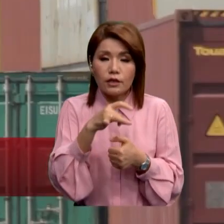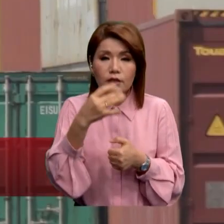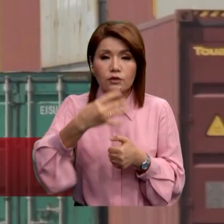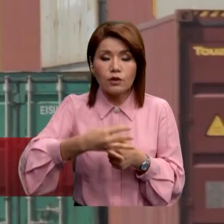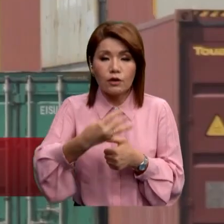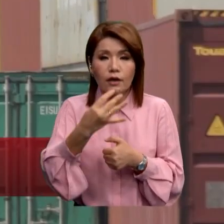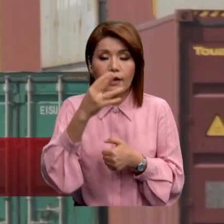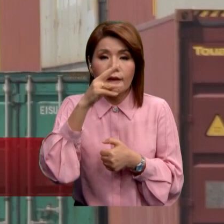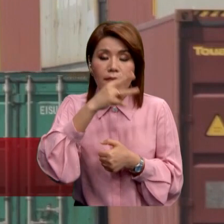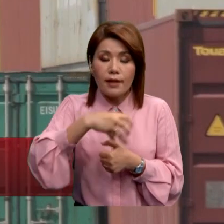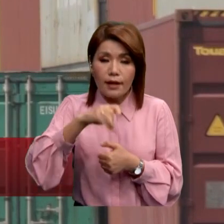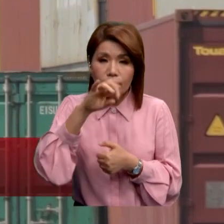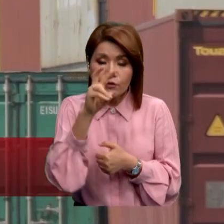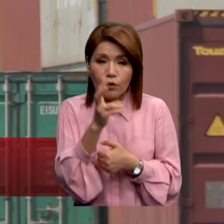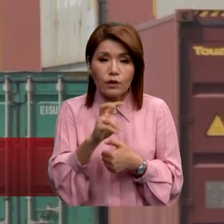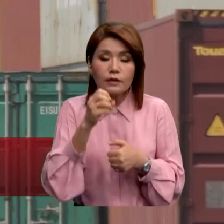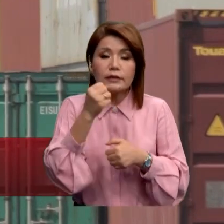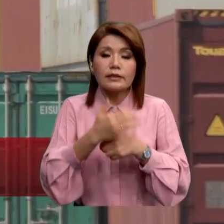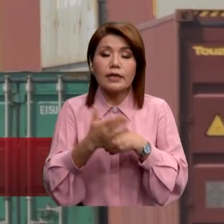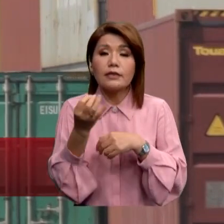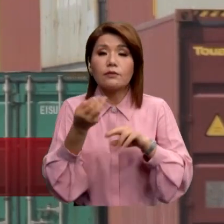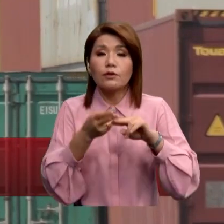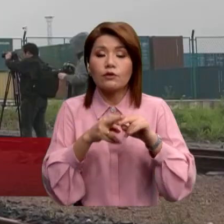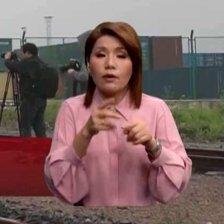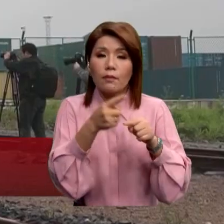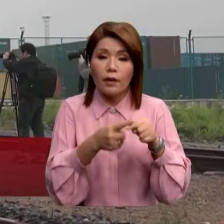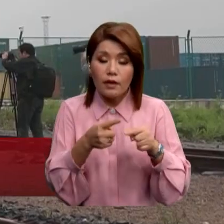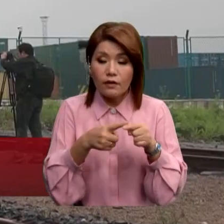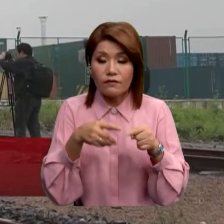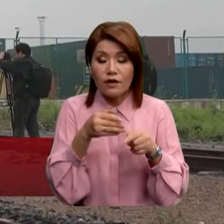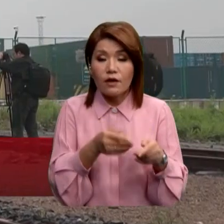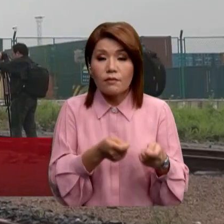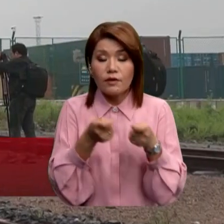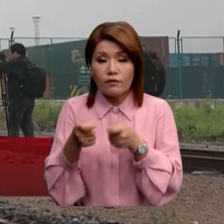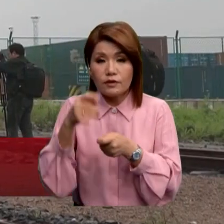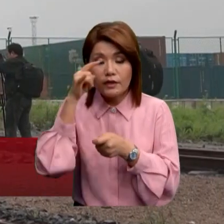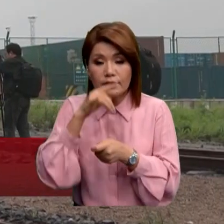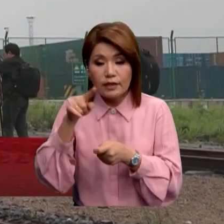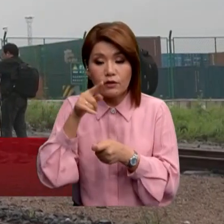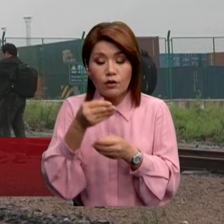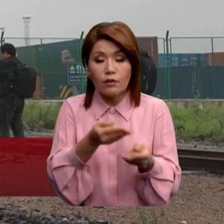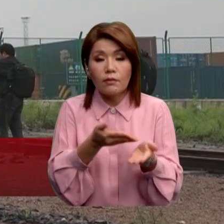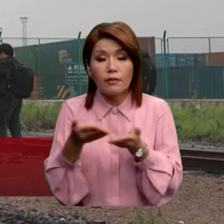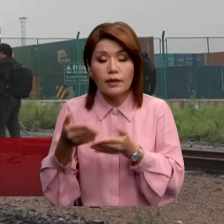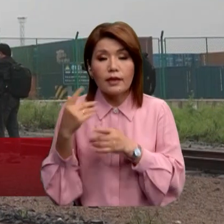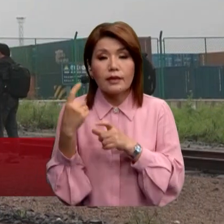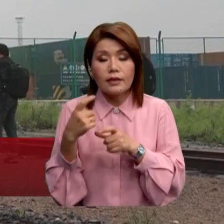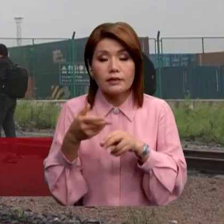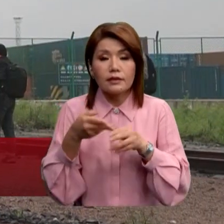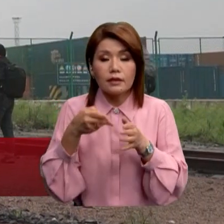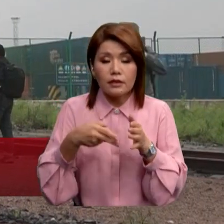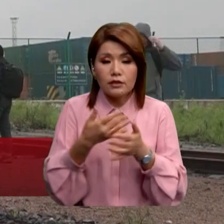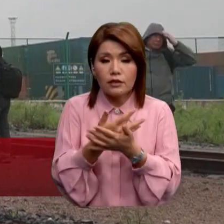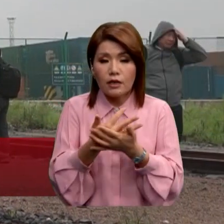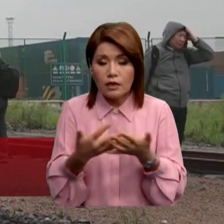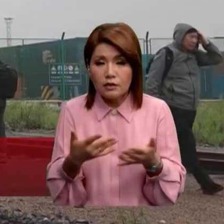миллиардов долларов китайских инвестиций в Центральную Азию половина приходится на Казахстан. Наша страна привлекает Поднебесную транспортно-логистическими